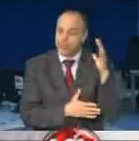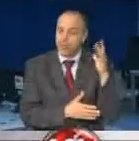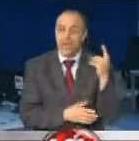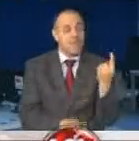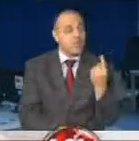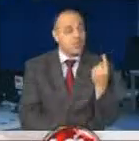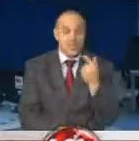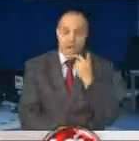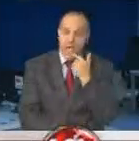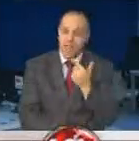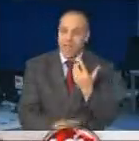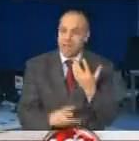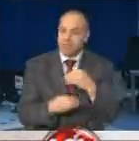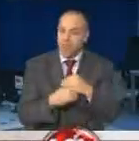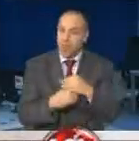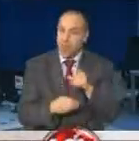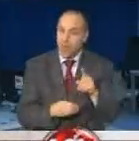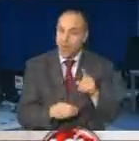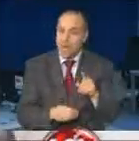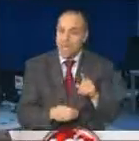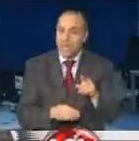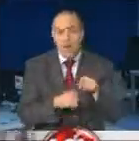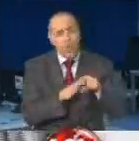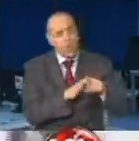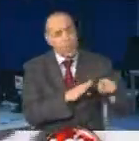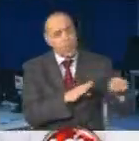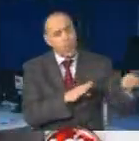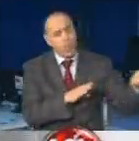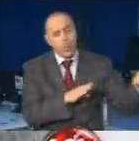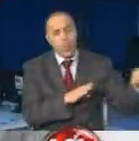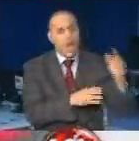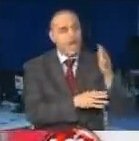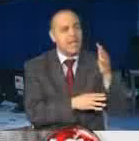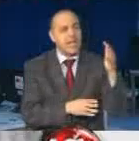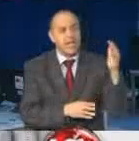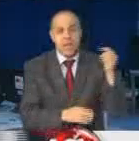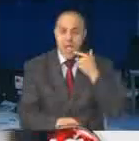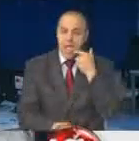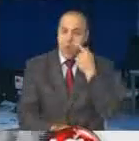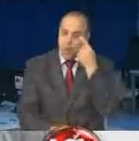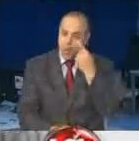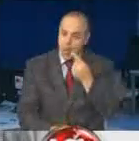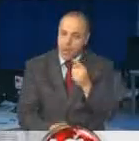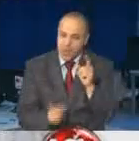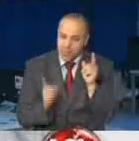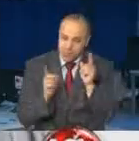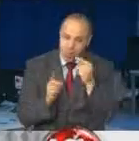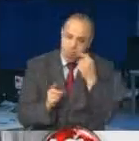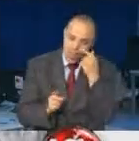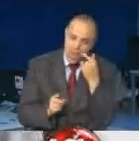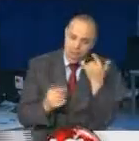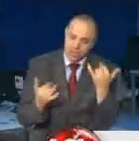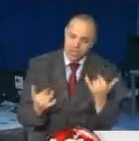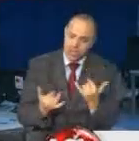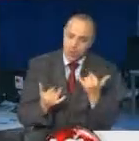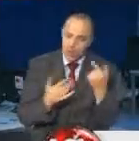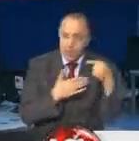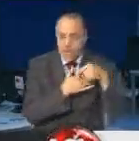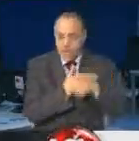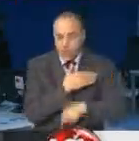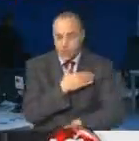بتوزر في أحضان الجليد وبين الصحاري والنخيل في صورة مصغرة لأجواء